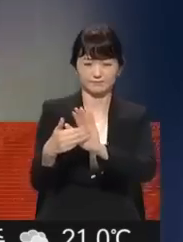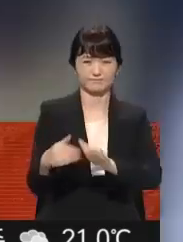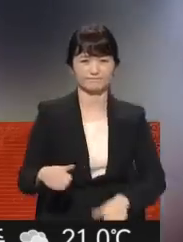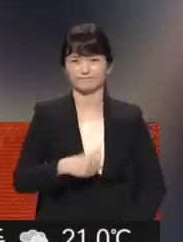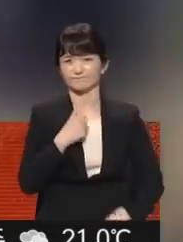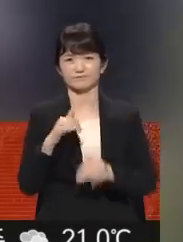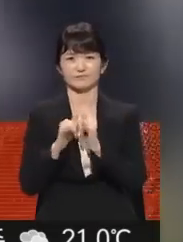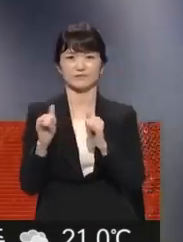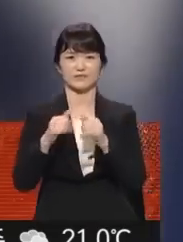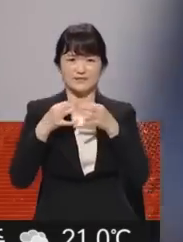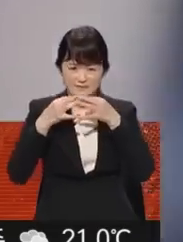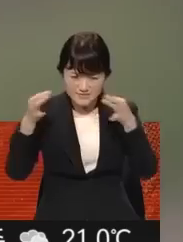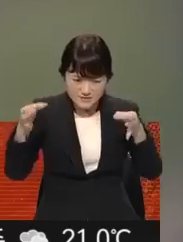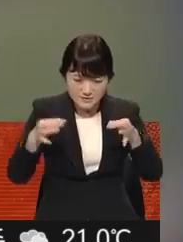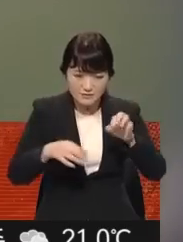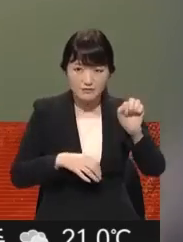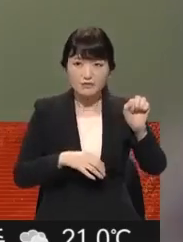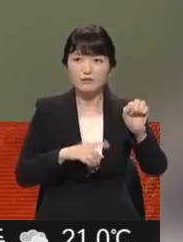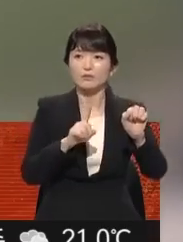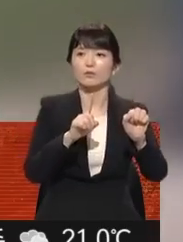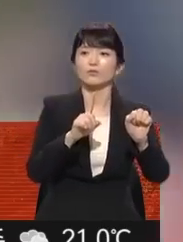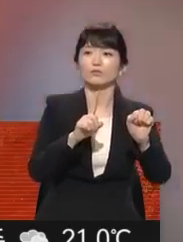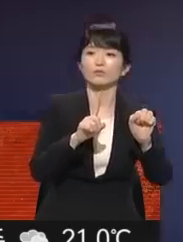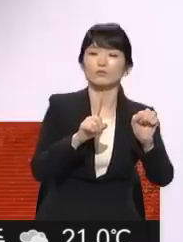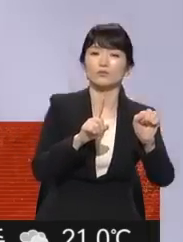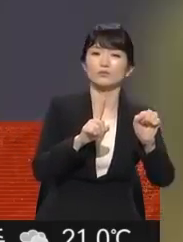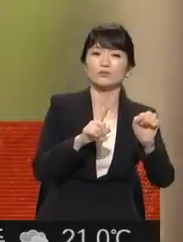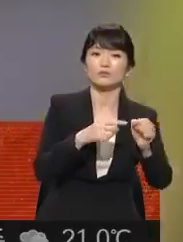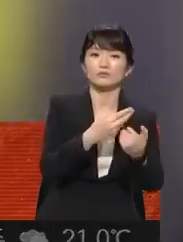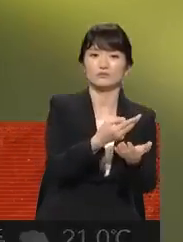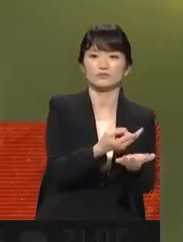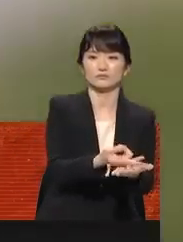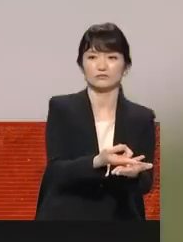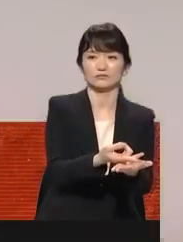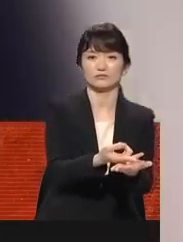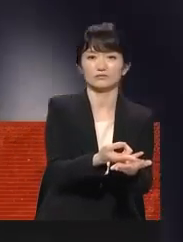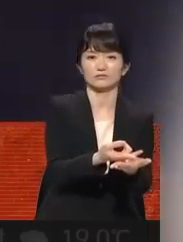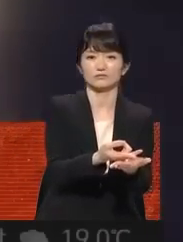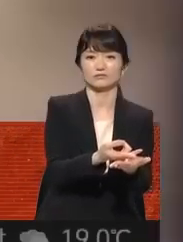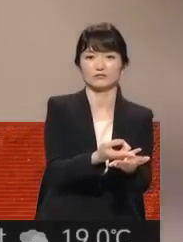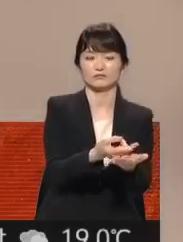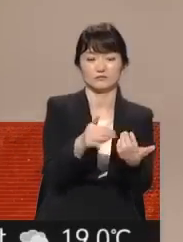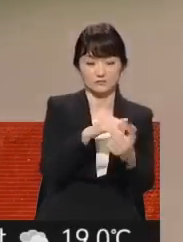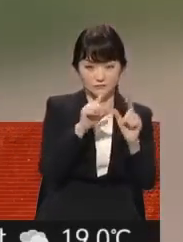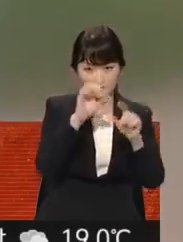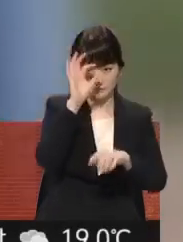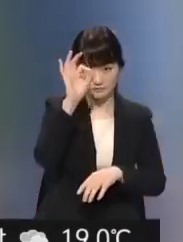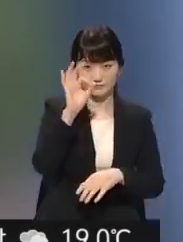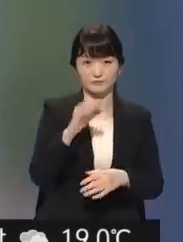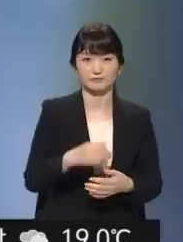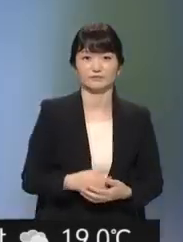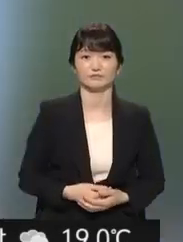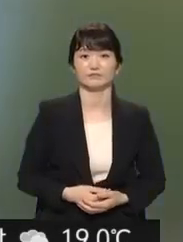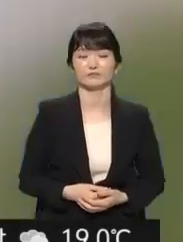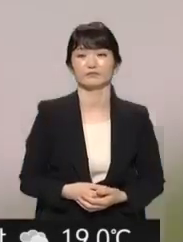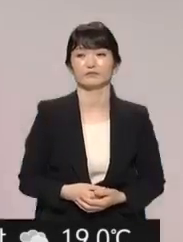난 사람들의 고함에 운전자는 옴짝달싹 못하고 바닥에 바짝 엎드려 있습니다. 당시 상황 한번 보시죠.